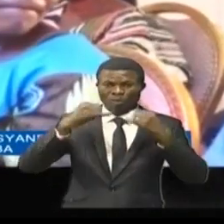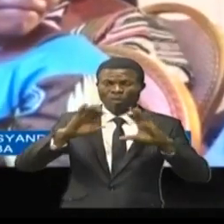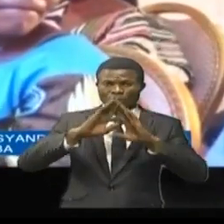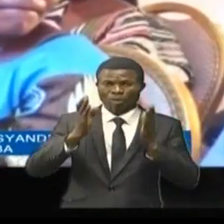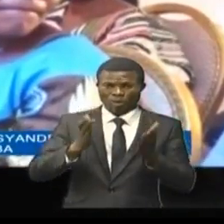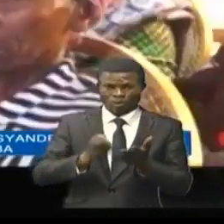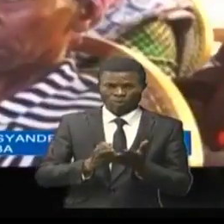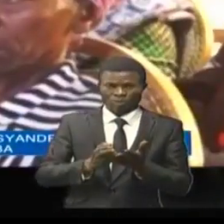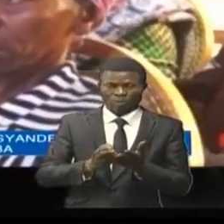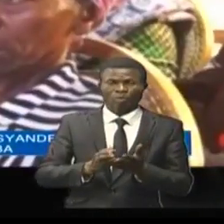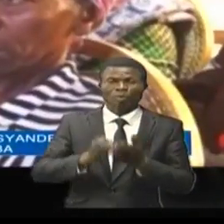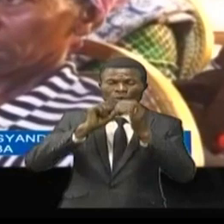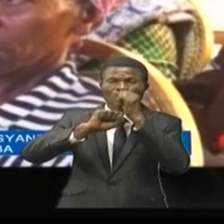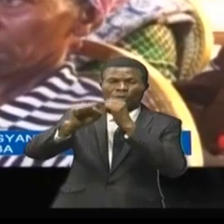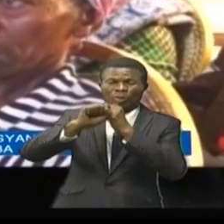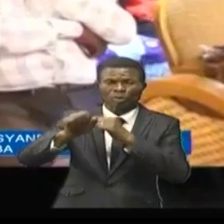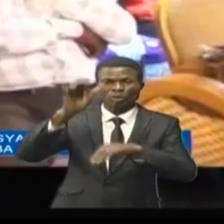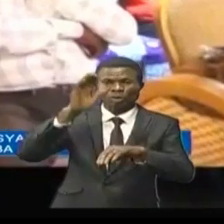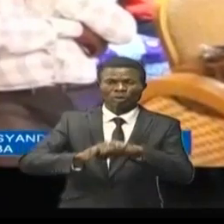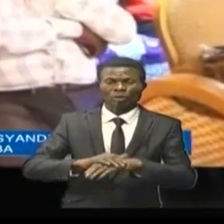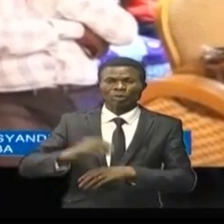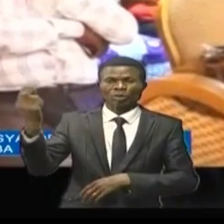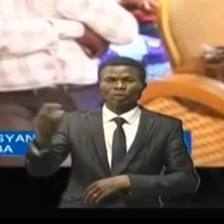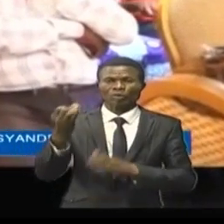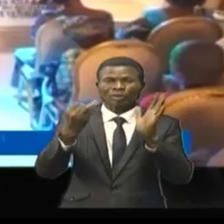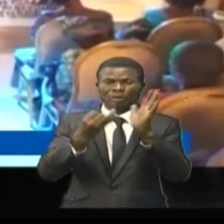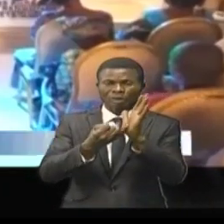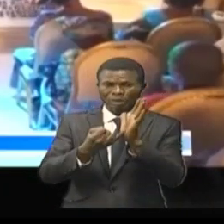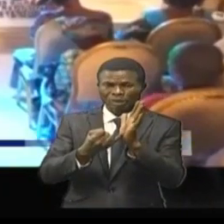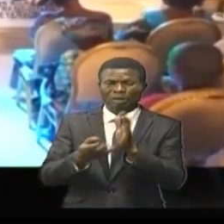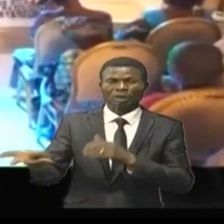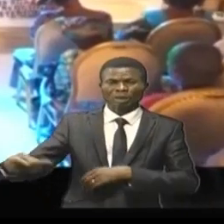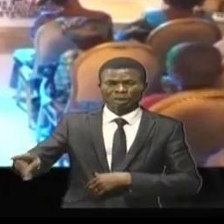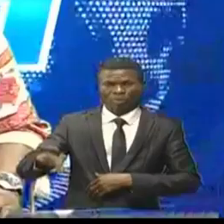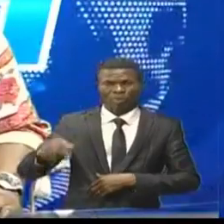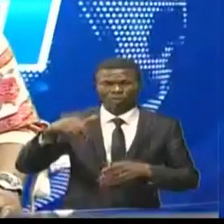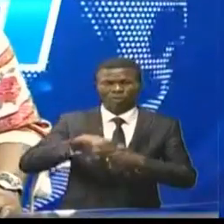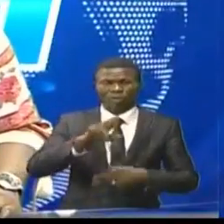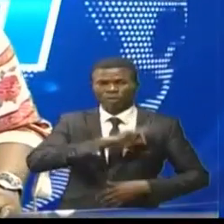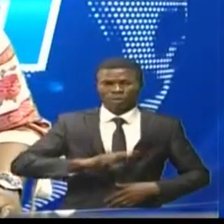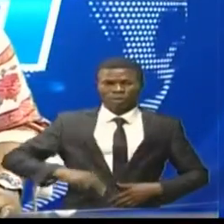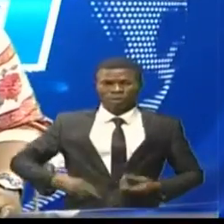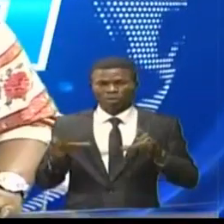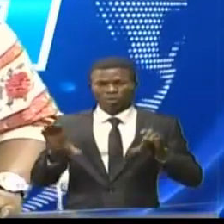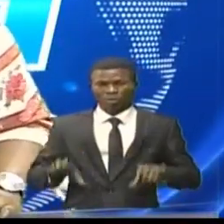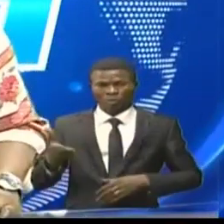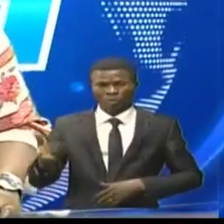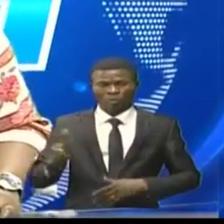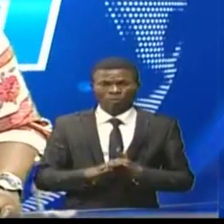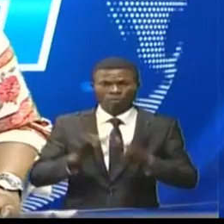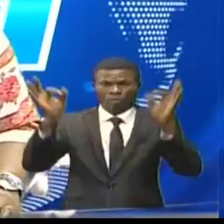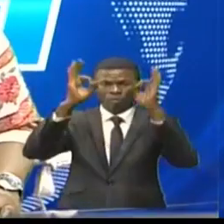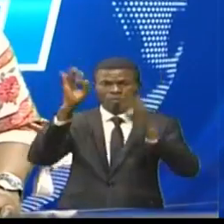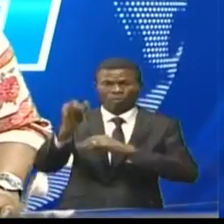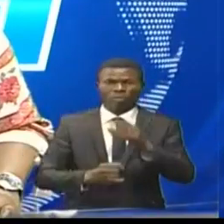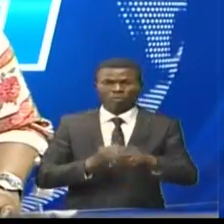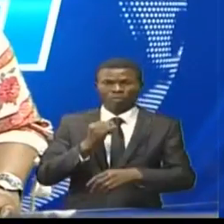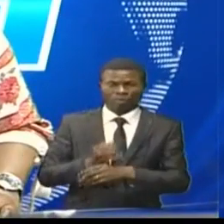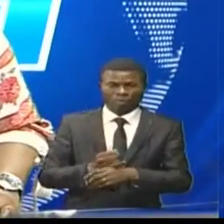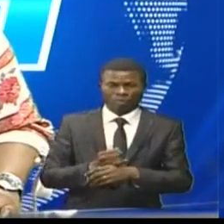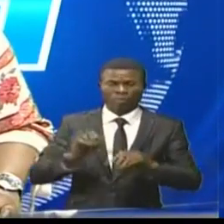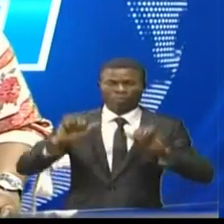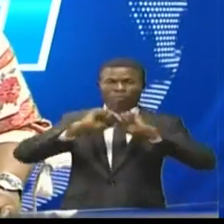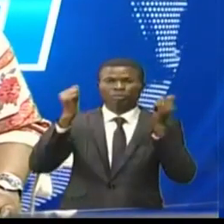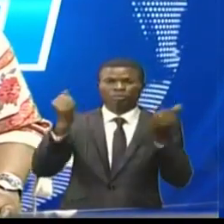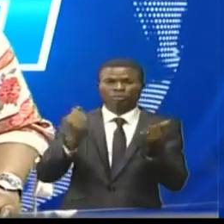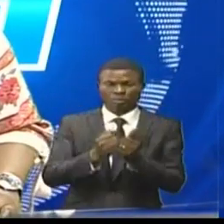campagne s'étendra dans les 26 provinces que compte la République démocratique du Congo. Et puis la Fédération internationale des